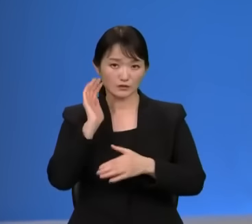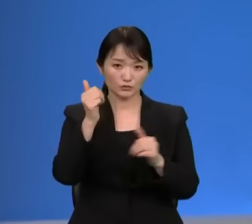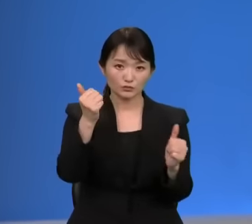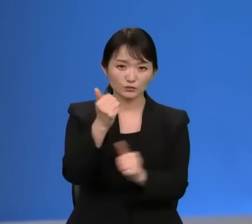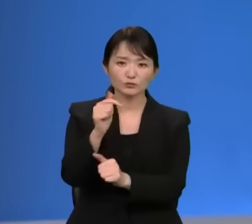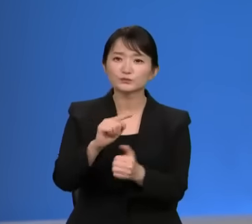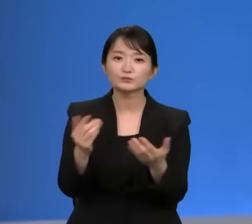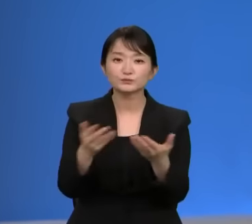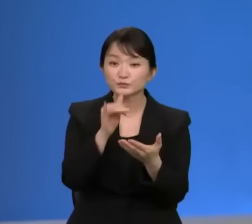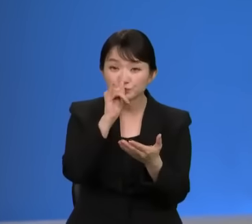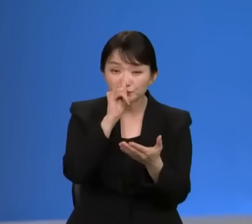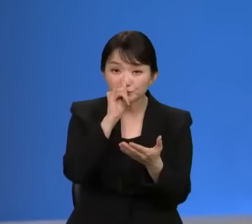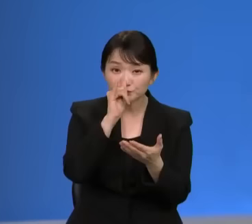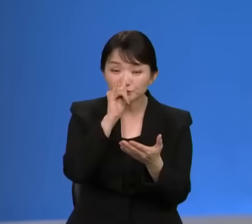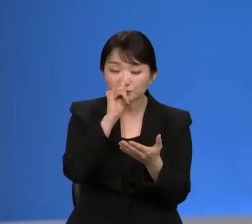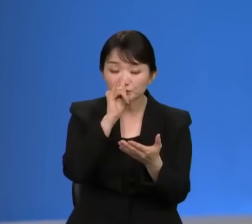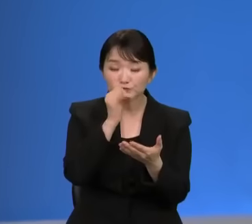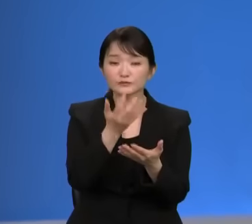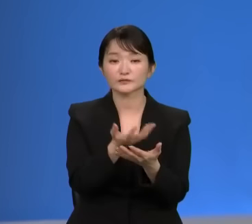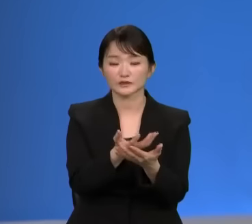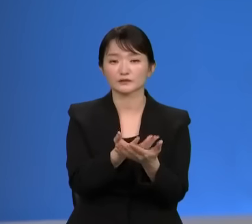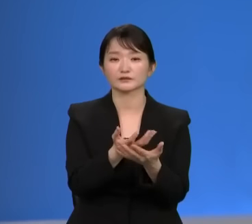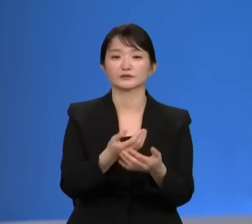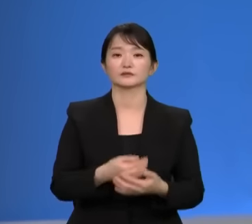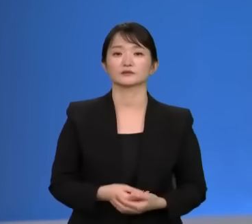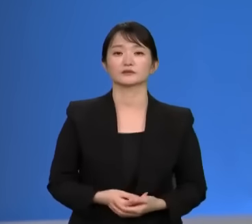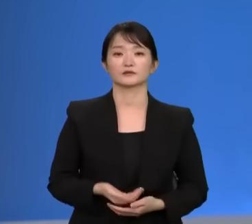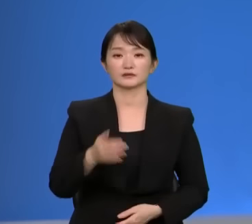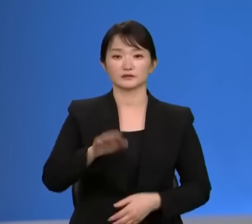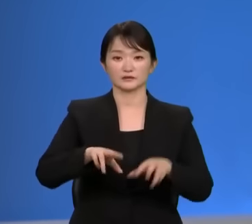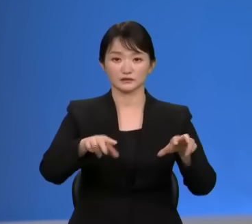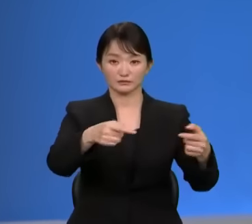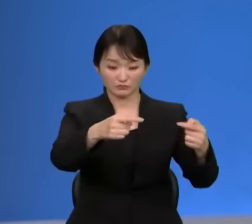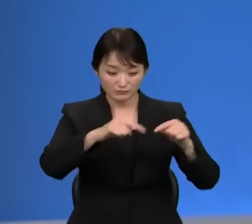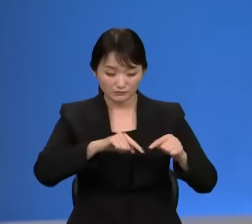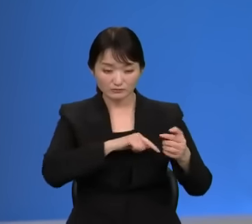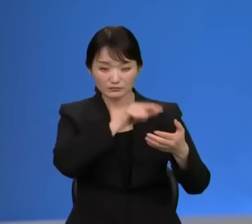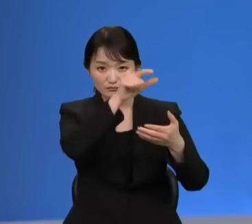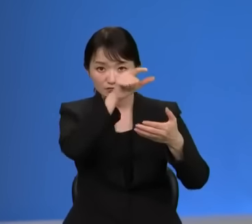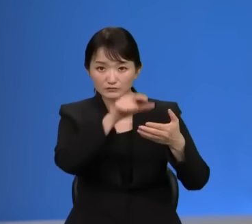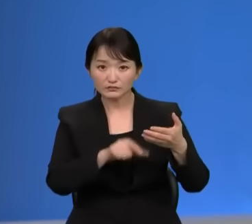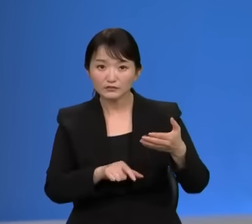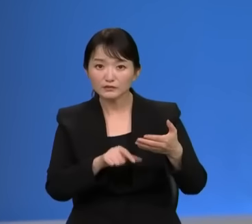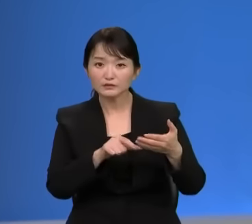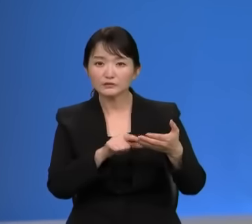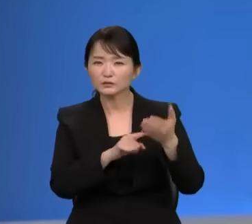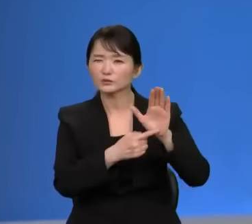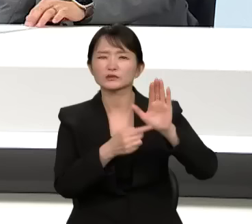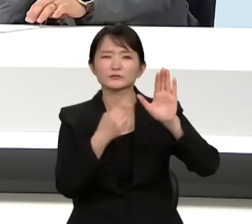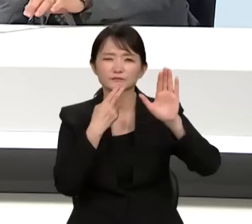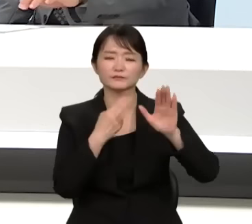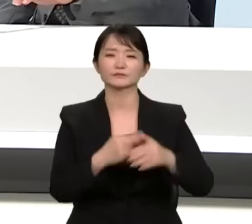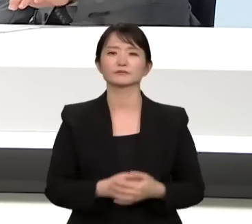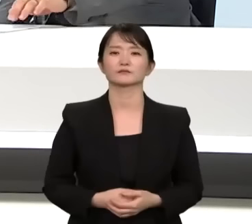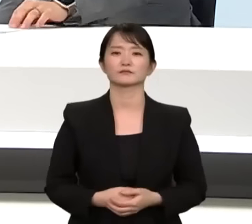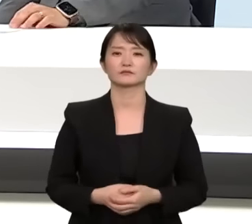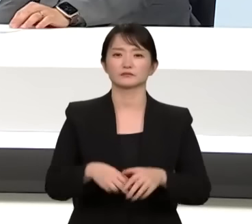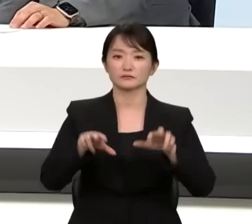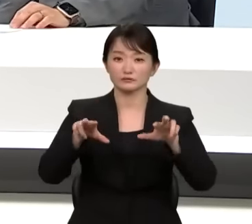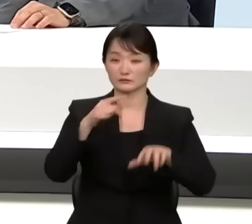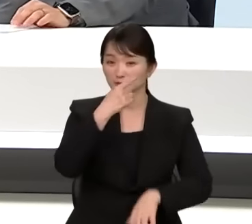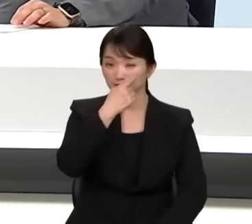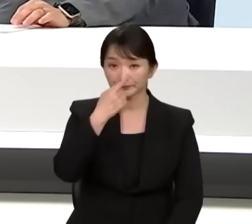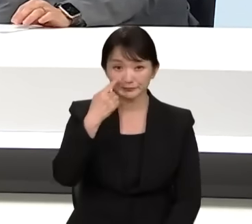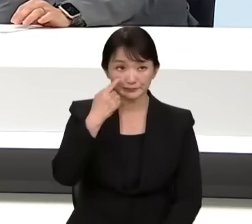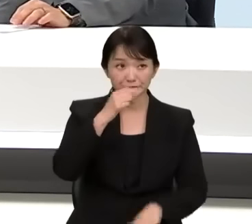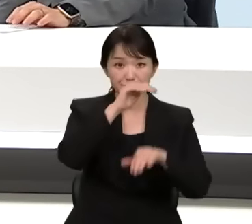일이 벌어졌는지 있을 담겨 있을 자료입니다 하지만 현재 참석자 명단도 제대로 공개되지 않고 있습니다 이 현재까지